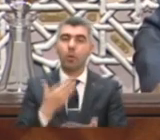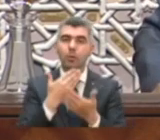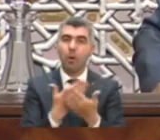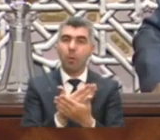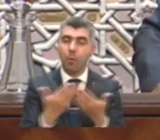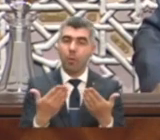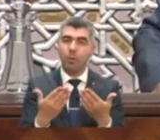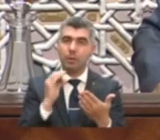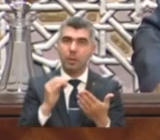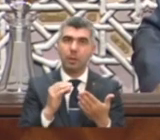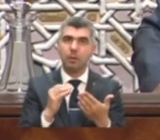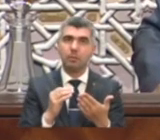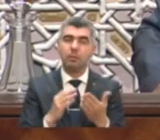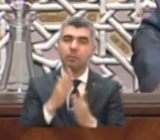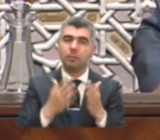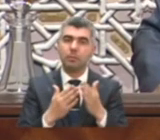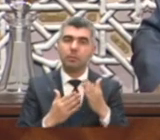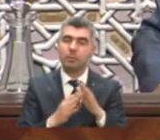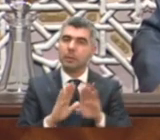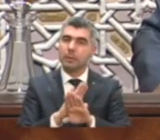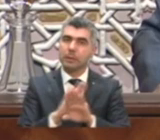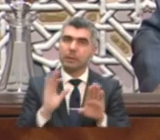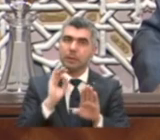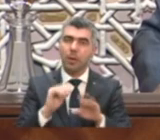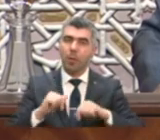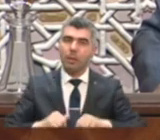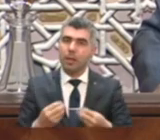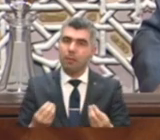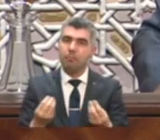على حسن الإصغاء، نشكر السيد الوزير اللي واكبنا في